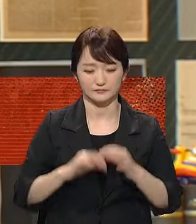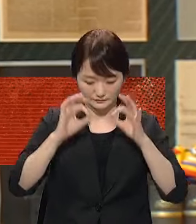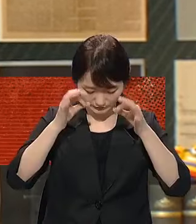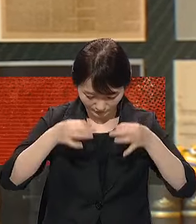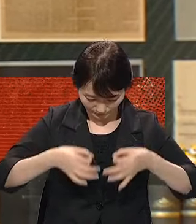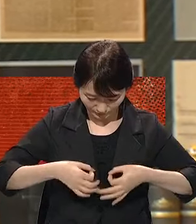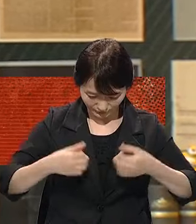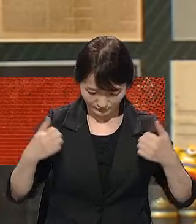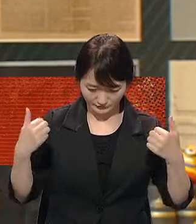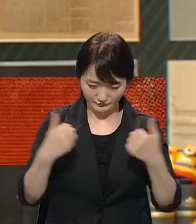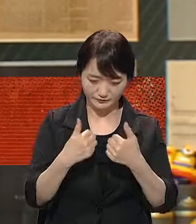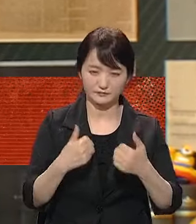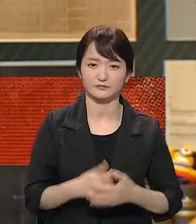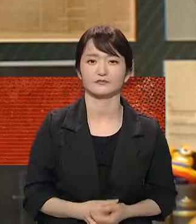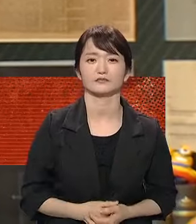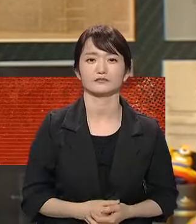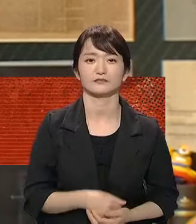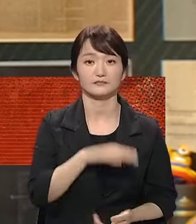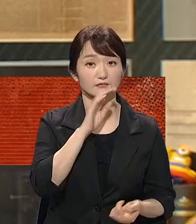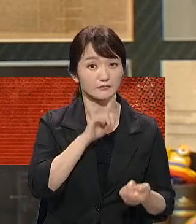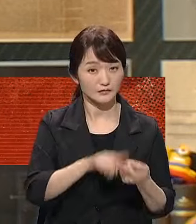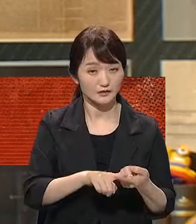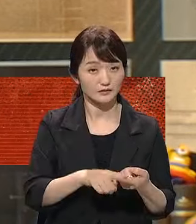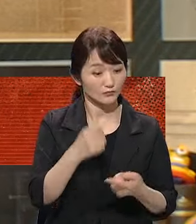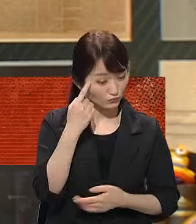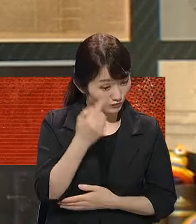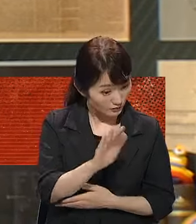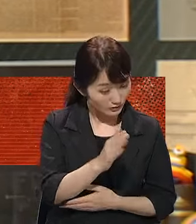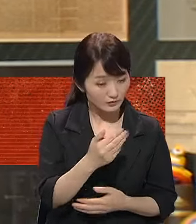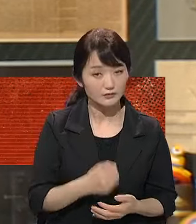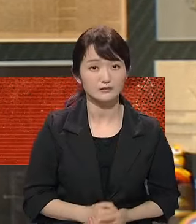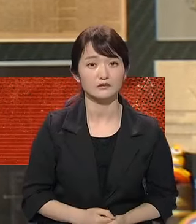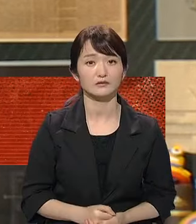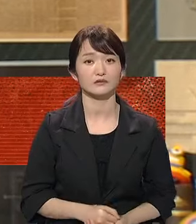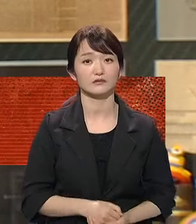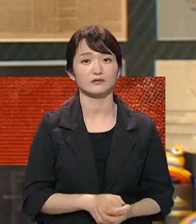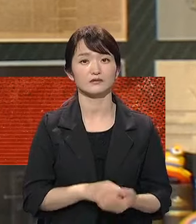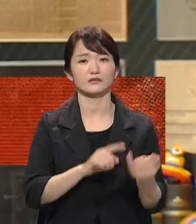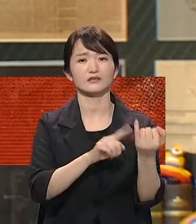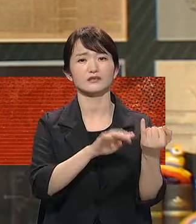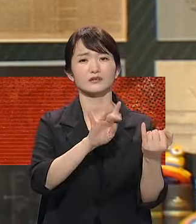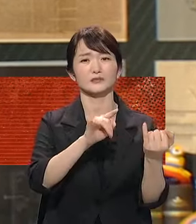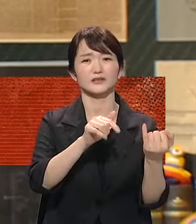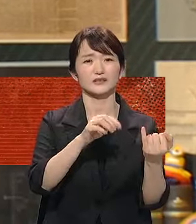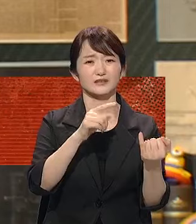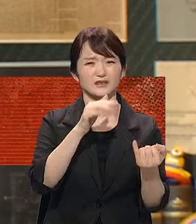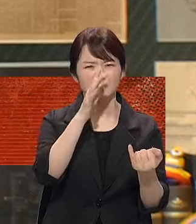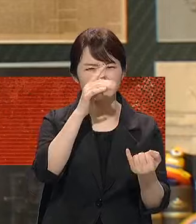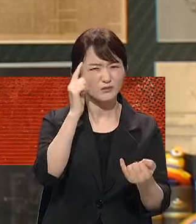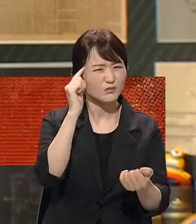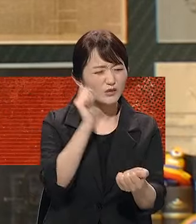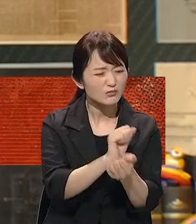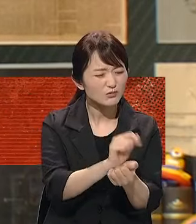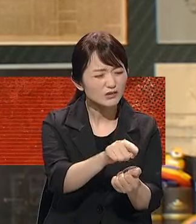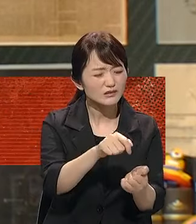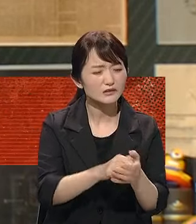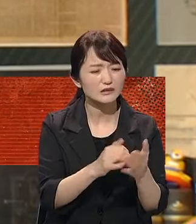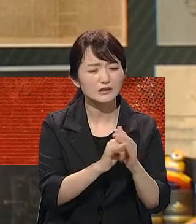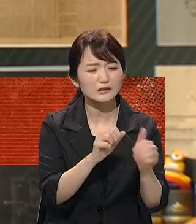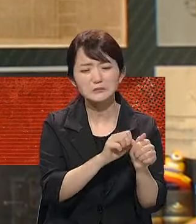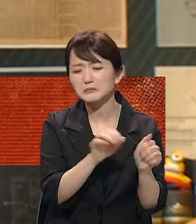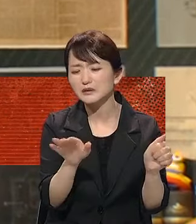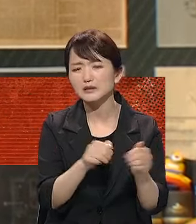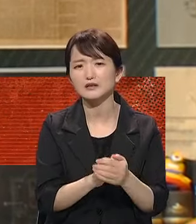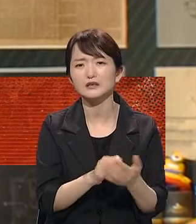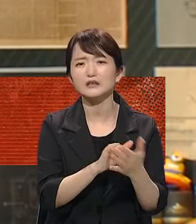대결입니다 먼저 당연히 따져야 한다는 자입니다 야 백다해이 바보 멍충아 너 지금 가족들한테 왕따당하는 거야